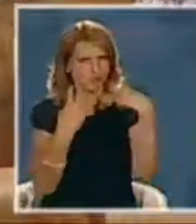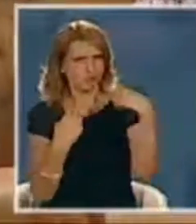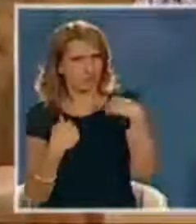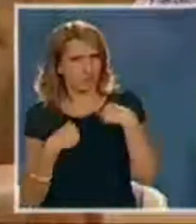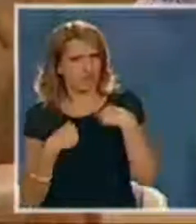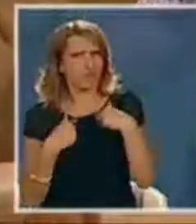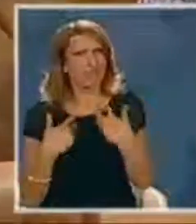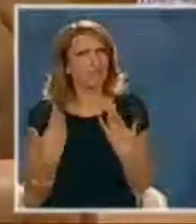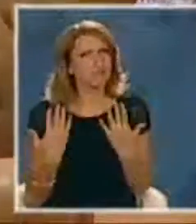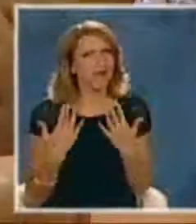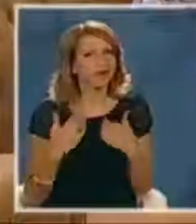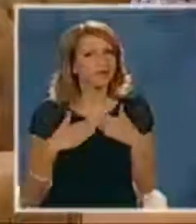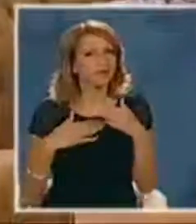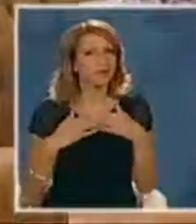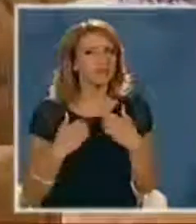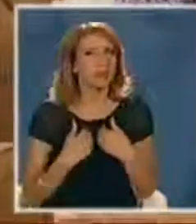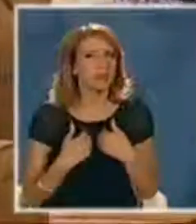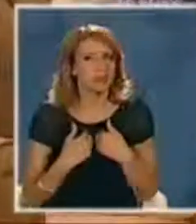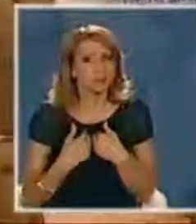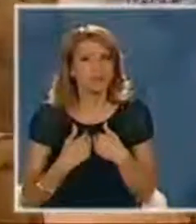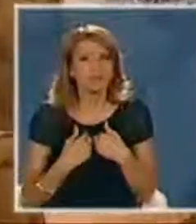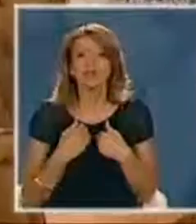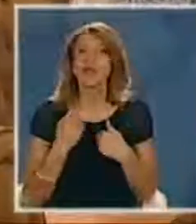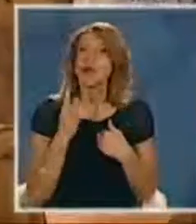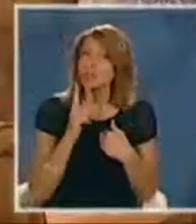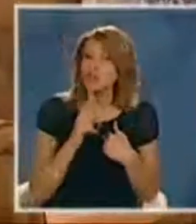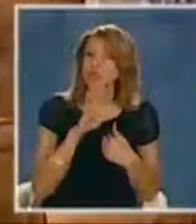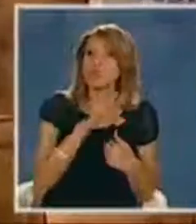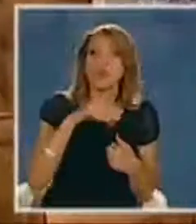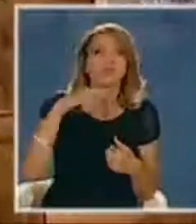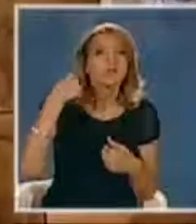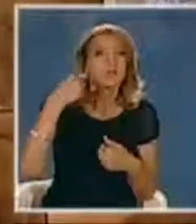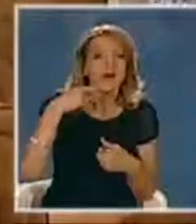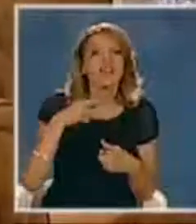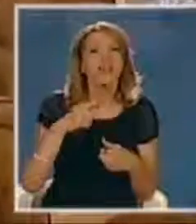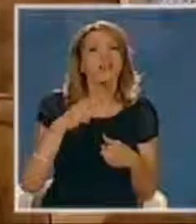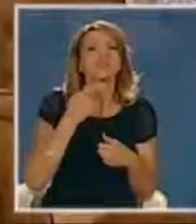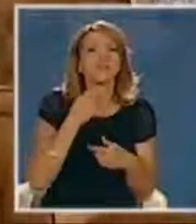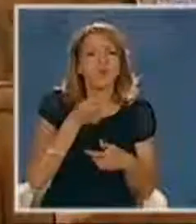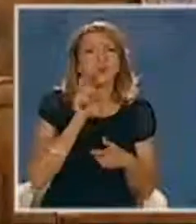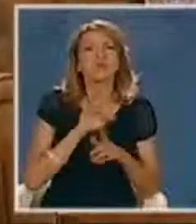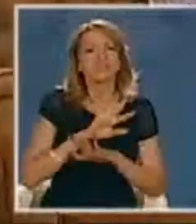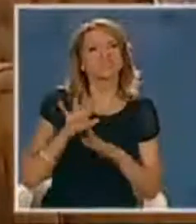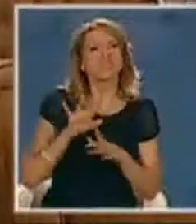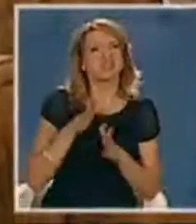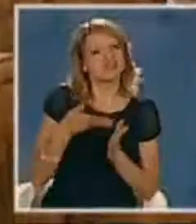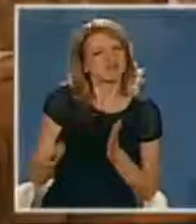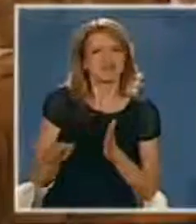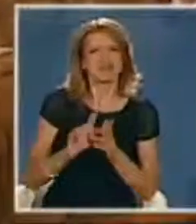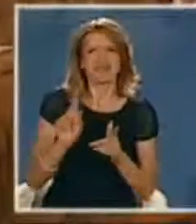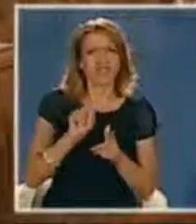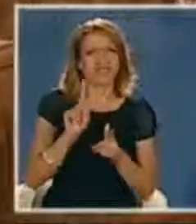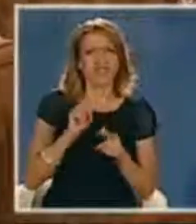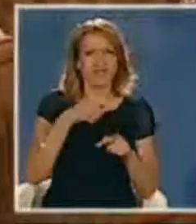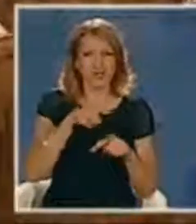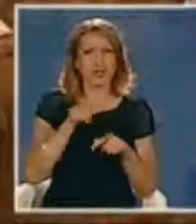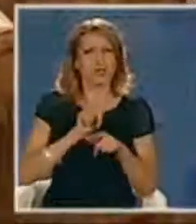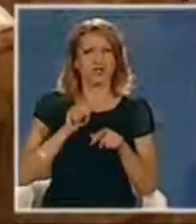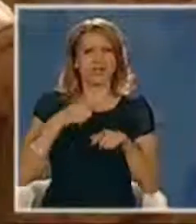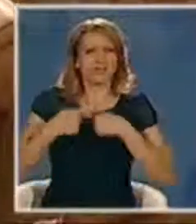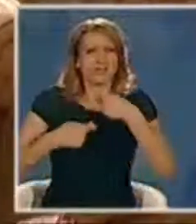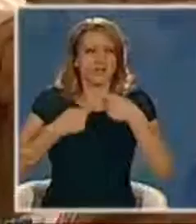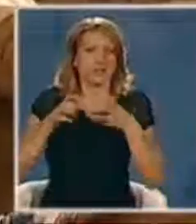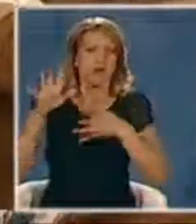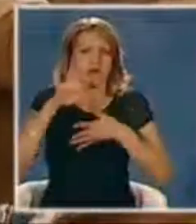мои способности. Но тя каза, че години наред се опитвала да ги неглижи. Искала да те предпази, да. Не искала